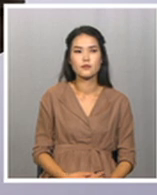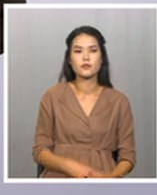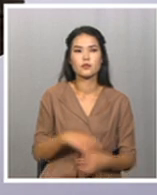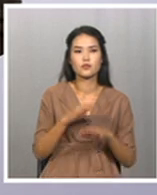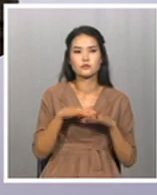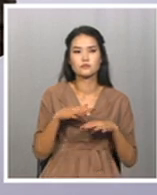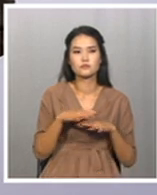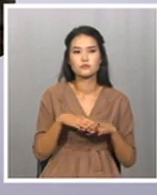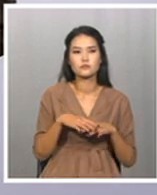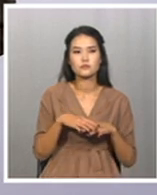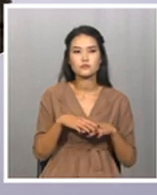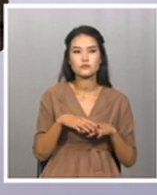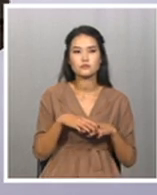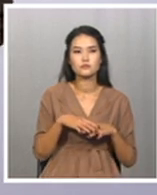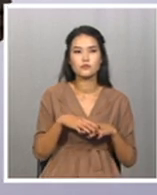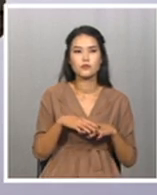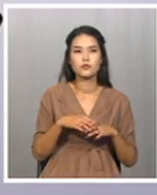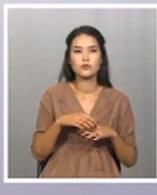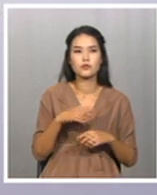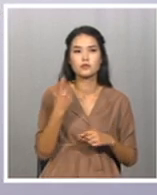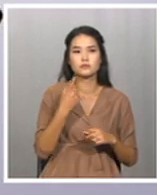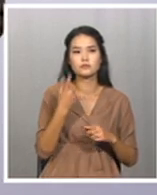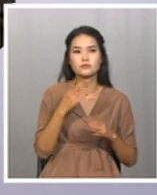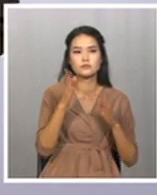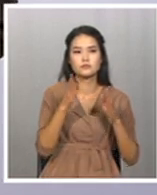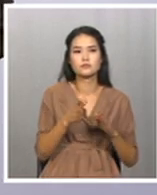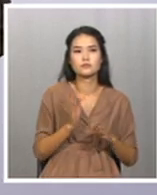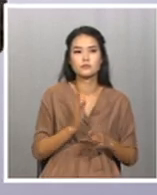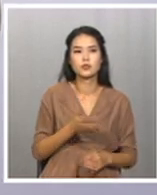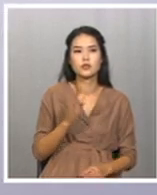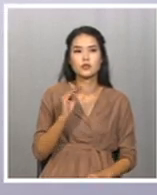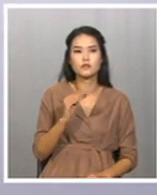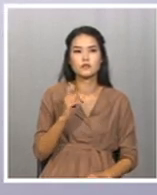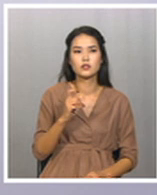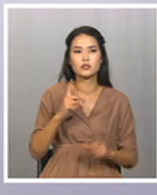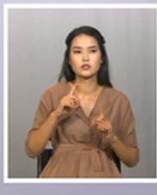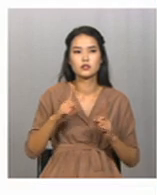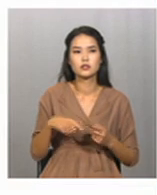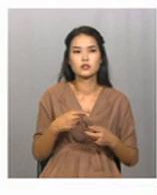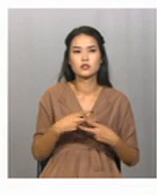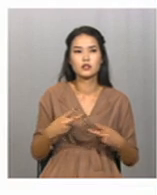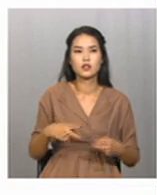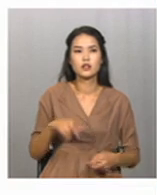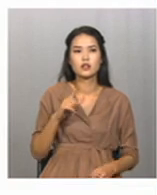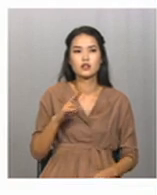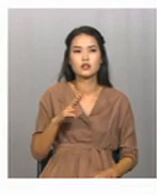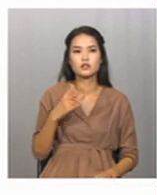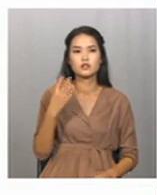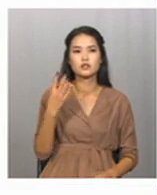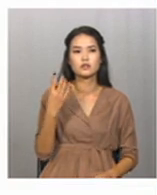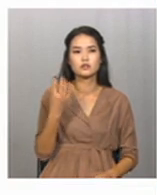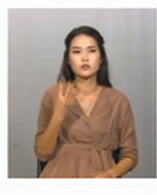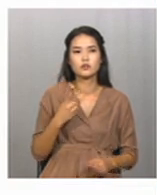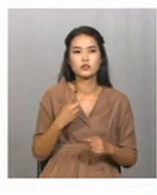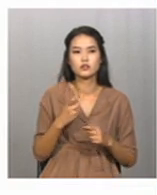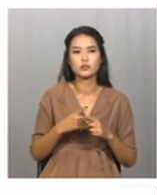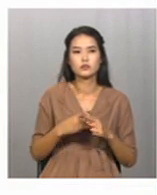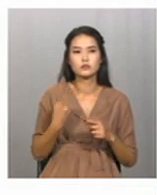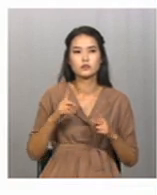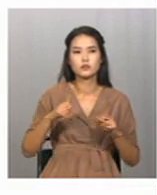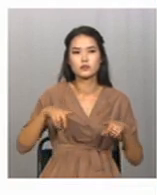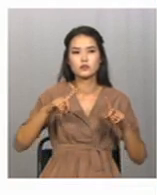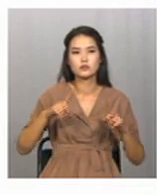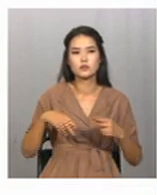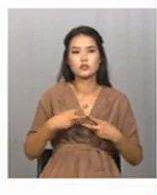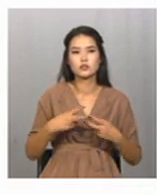Шешуіне назар аударыңыз. Бірінші жағдайда, яғни х қосылған 1-дің ондық